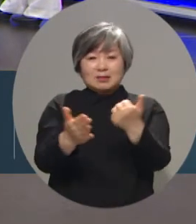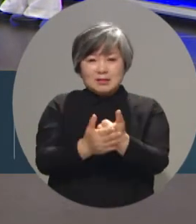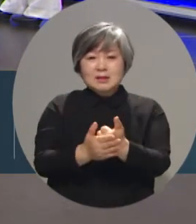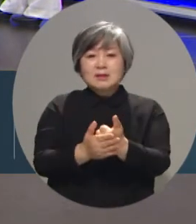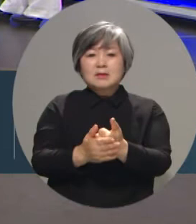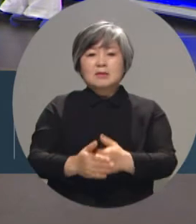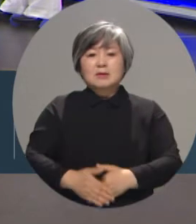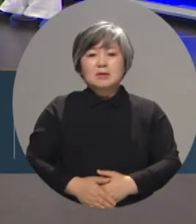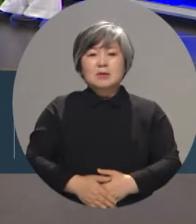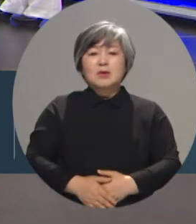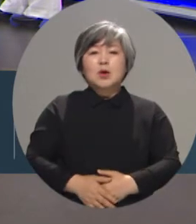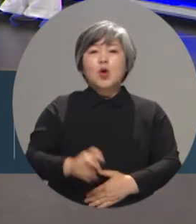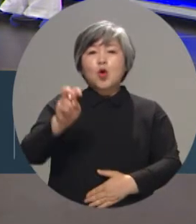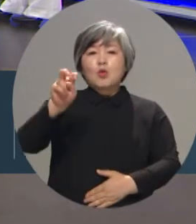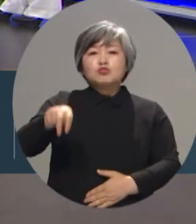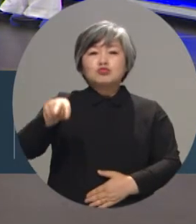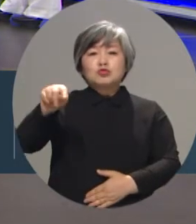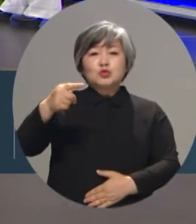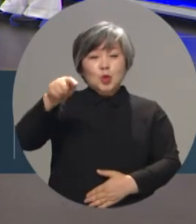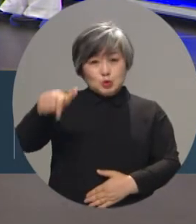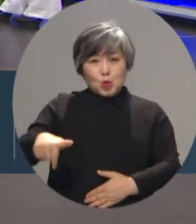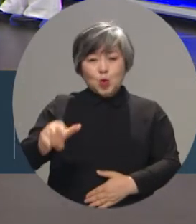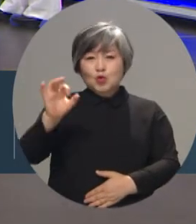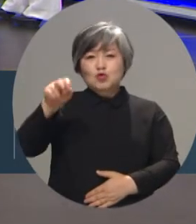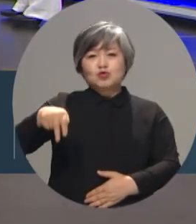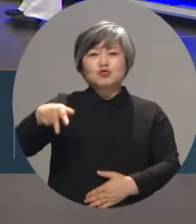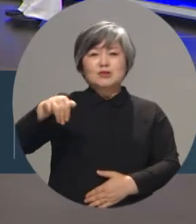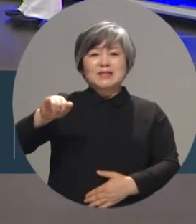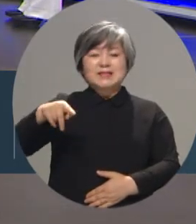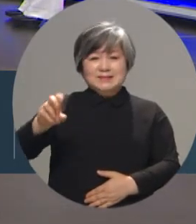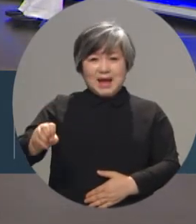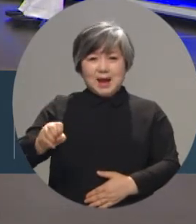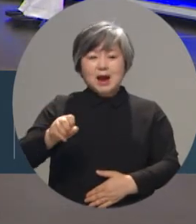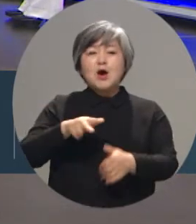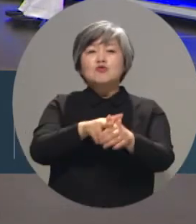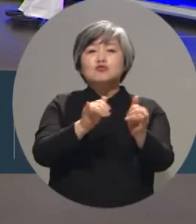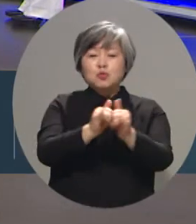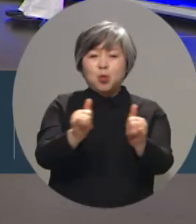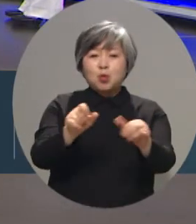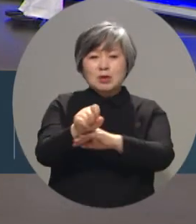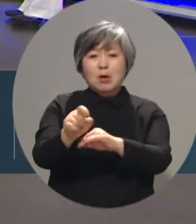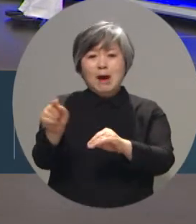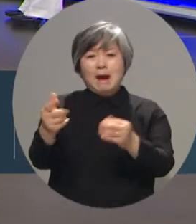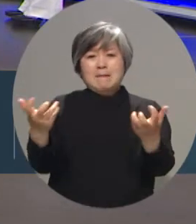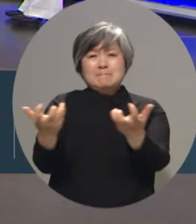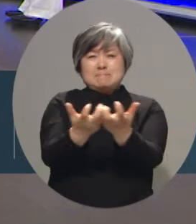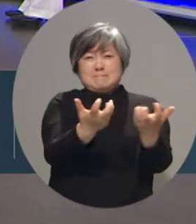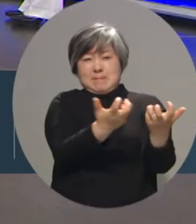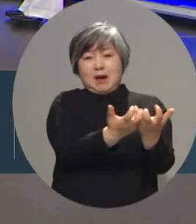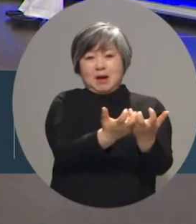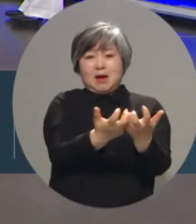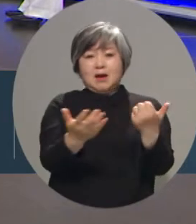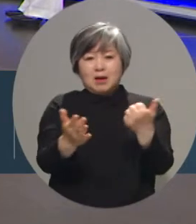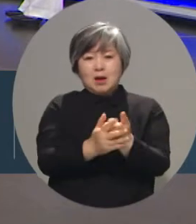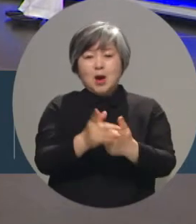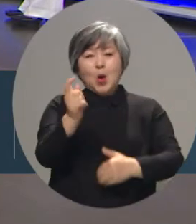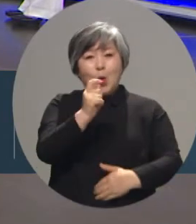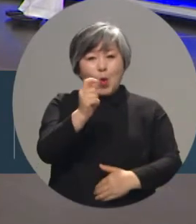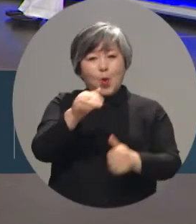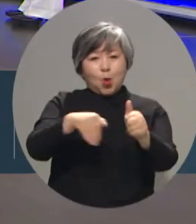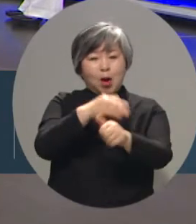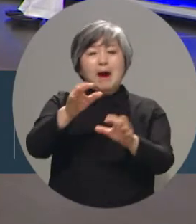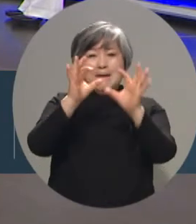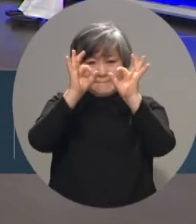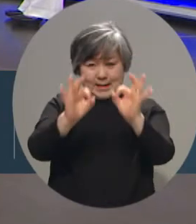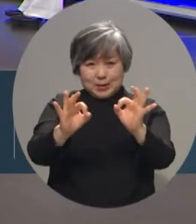네 무소속 유기상 후보자 선거사무소도 보이고 있습니다. 이제 좀 꽉꽉 차는 것 같아요. 네, 고창 봤고요.